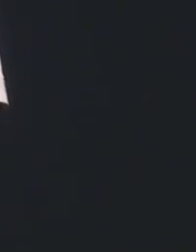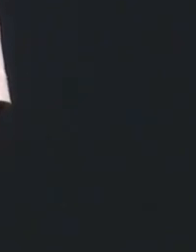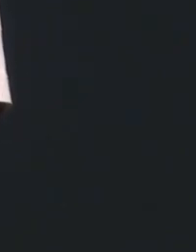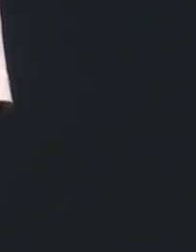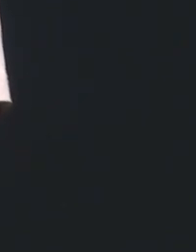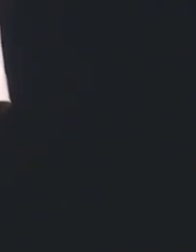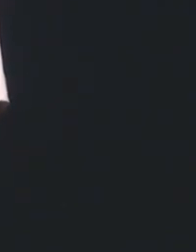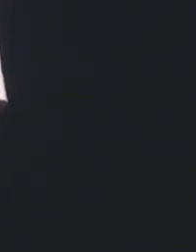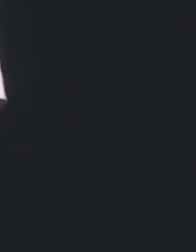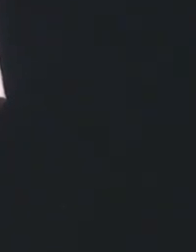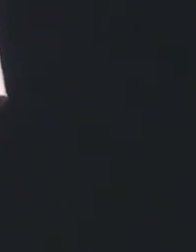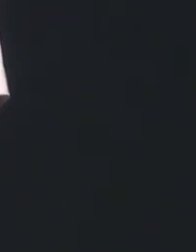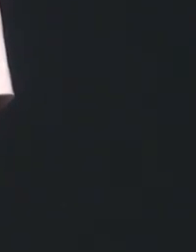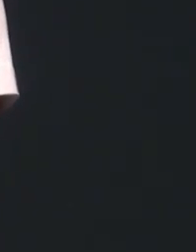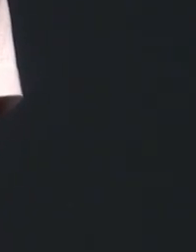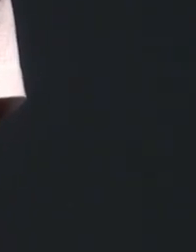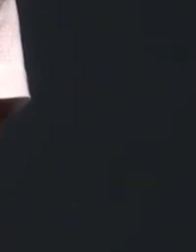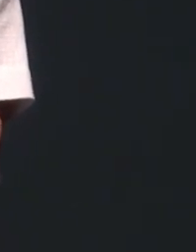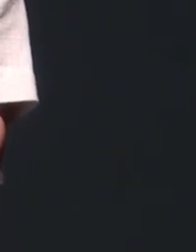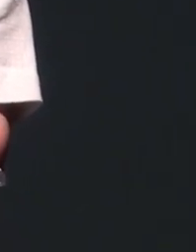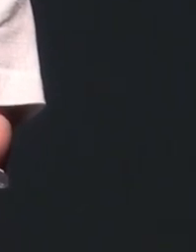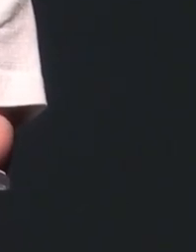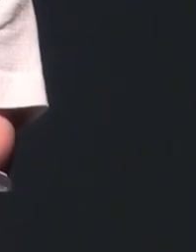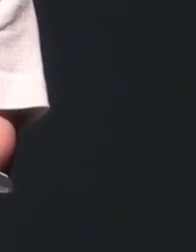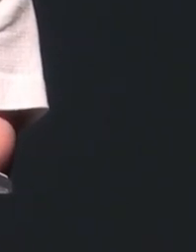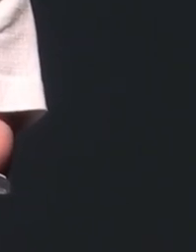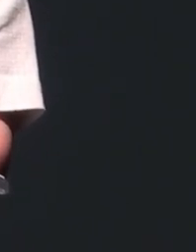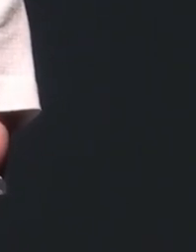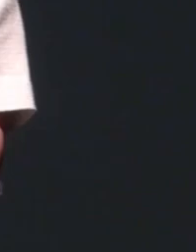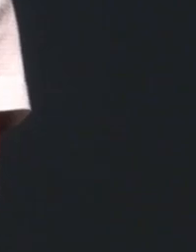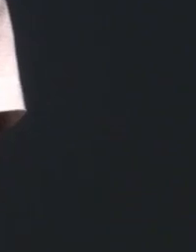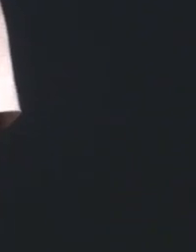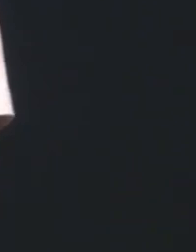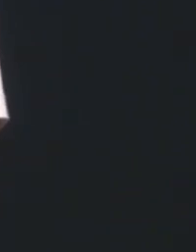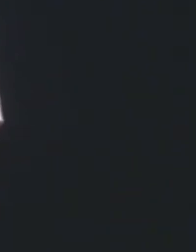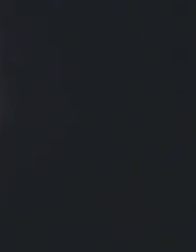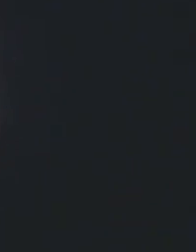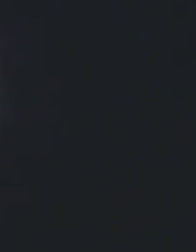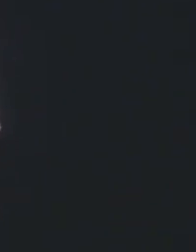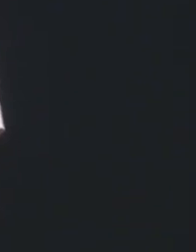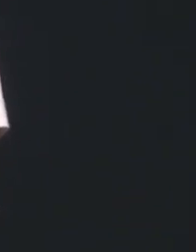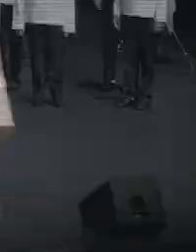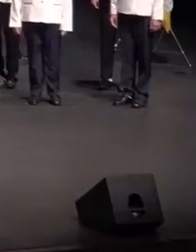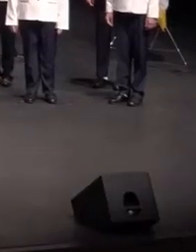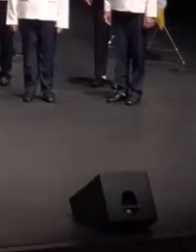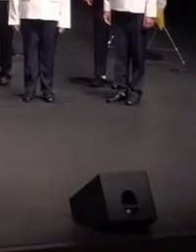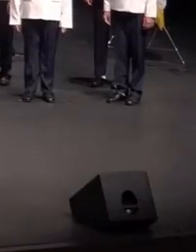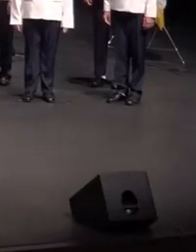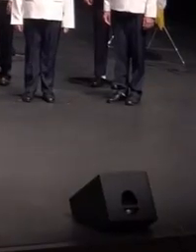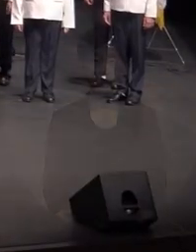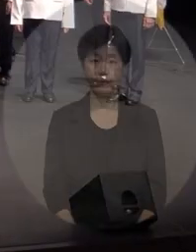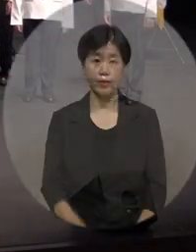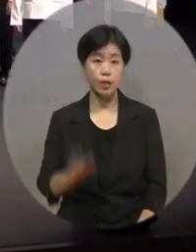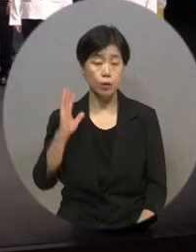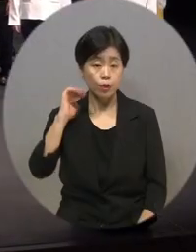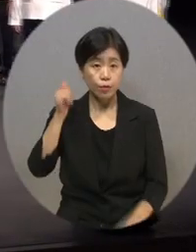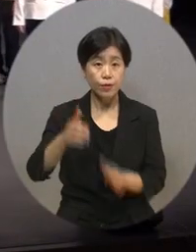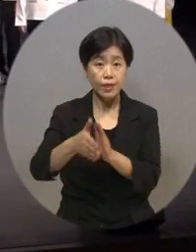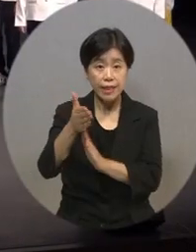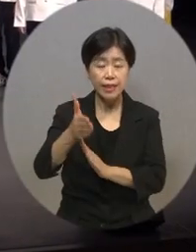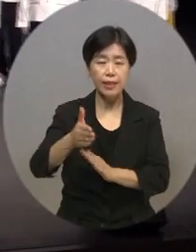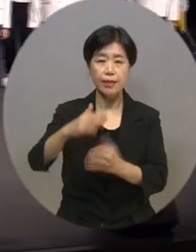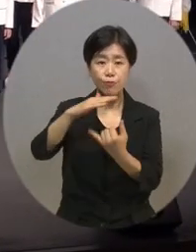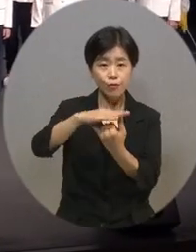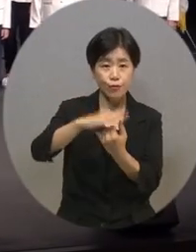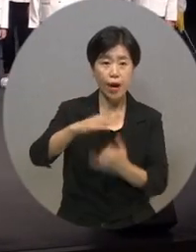사회복지사들에게 사회복지의 날이 더 의미 있고 더 체감되는 날로 기억되었으면 좋겠습니다. 의정부 시립소년소녀